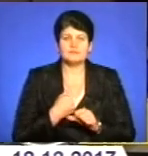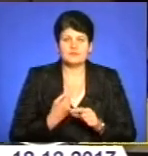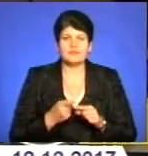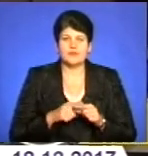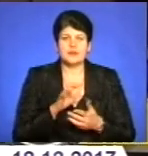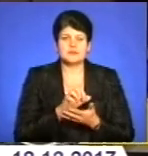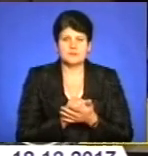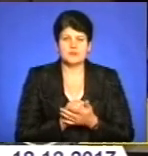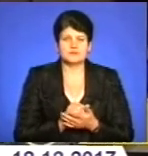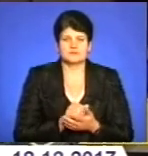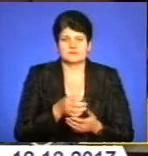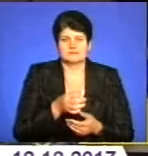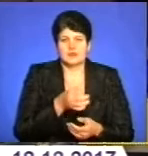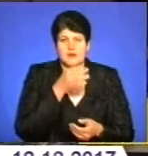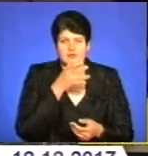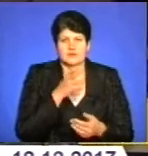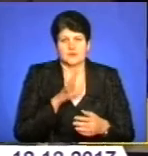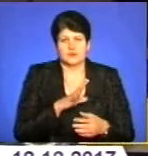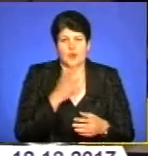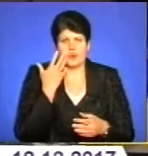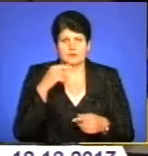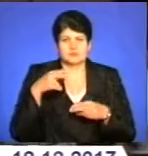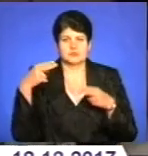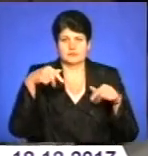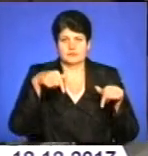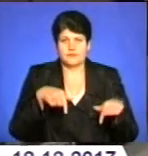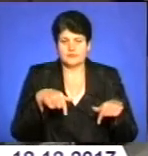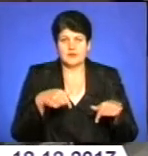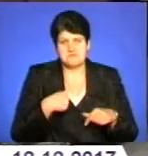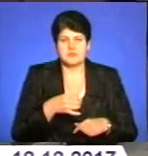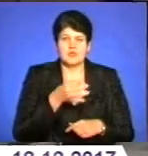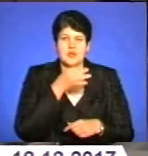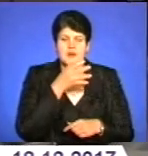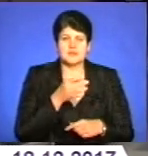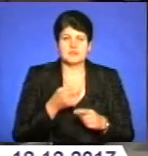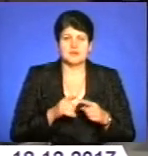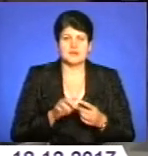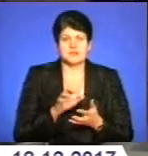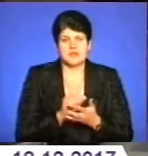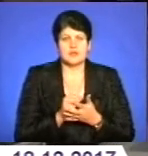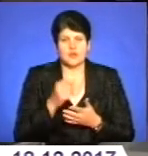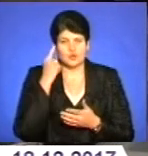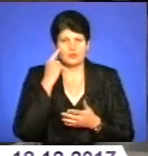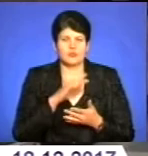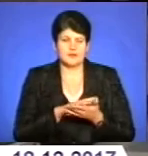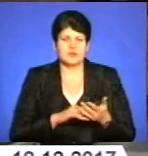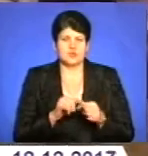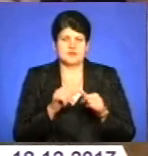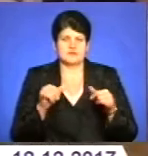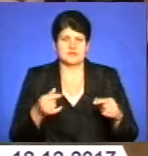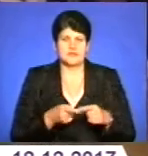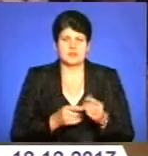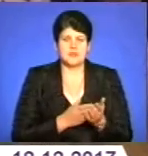занимаюсь, увлеклась уже, будучи здесь. И мне нравится занятие и думаю дальше развиваться в этом